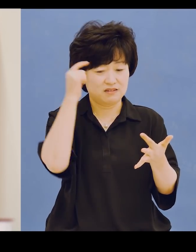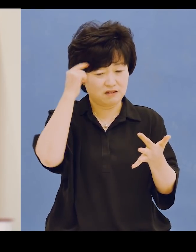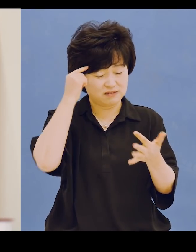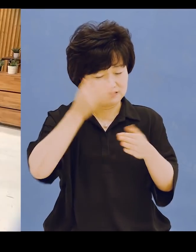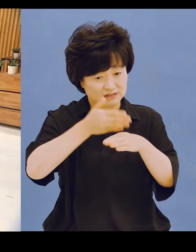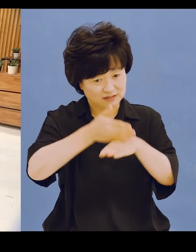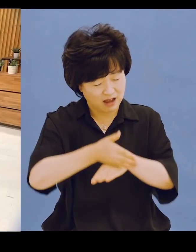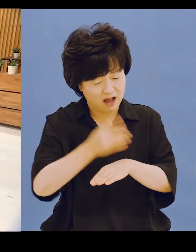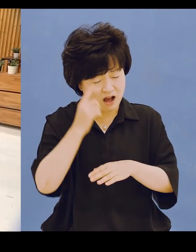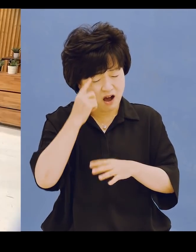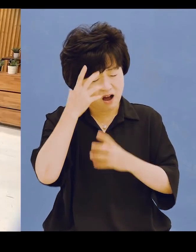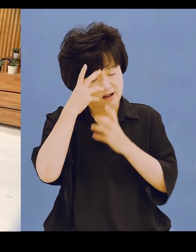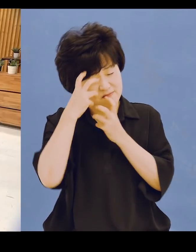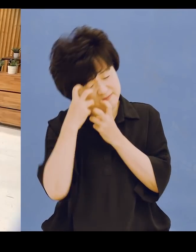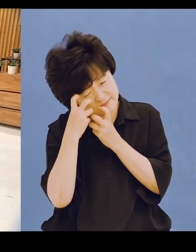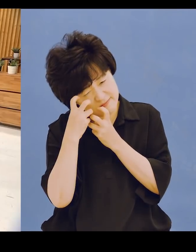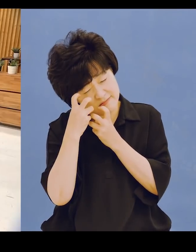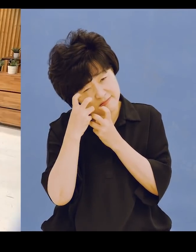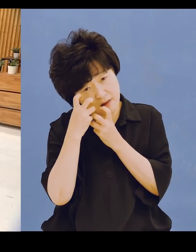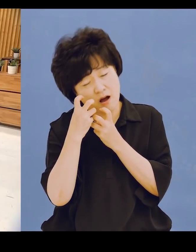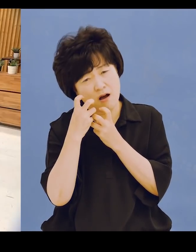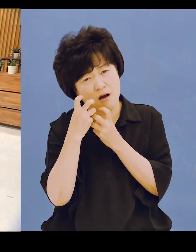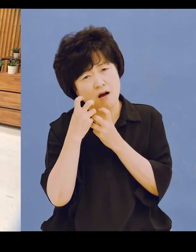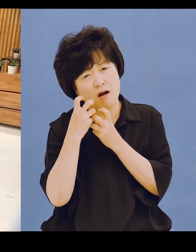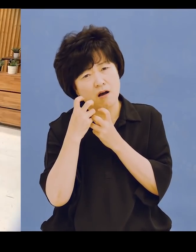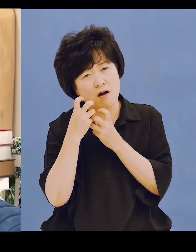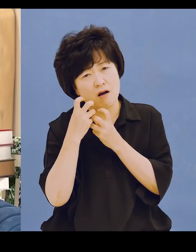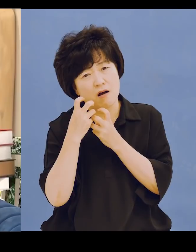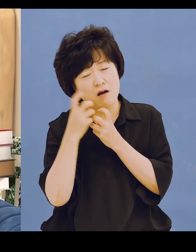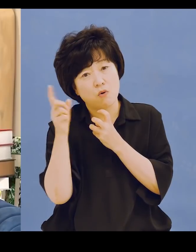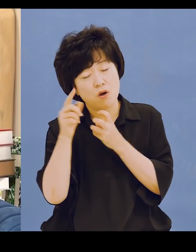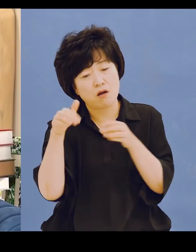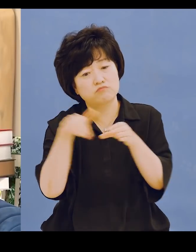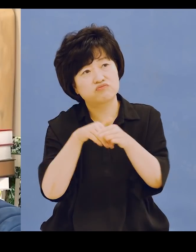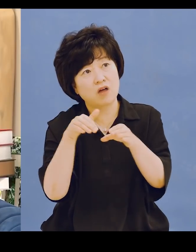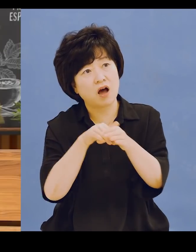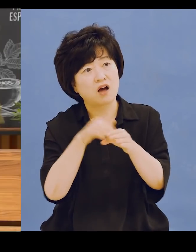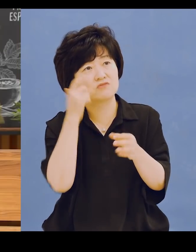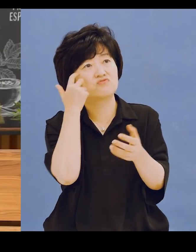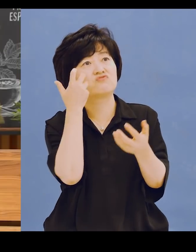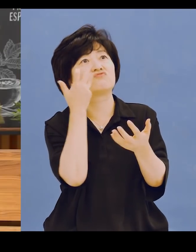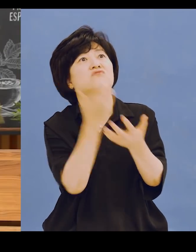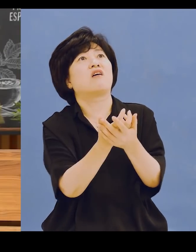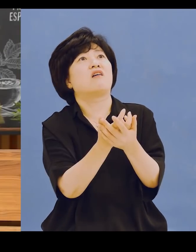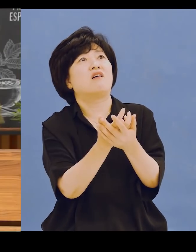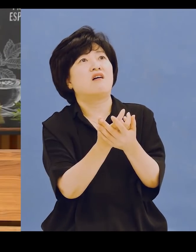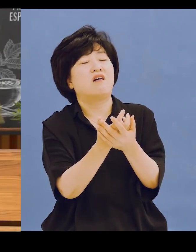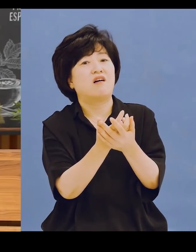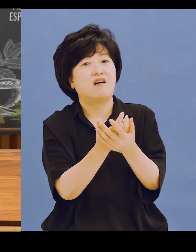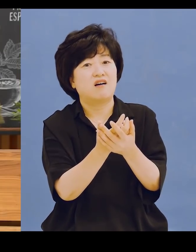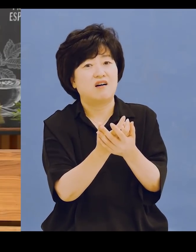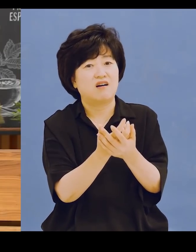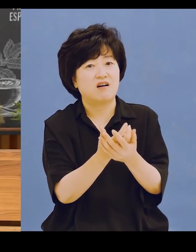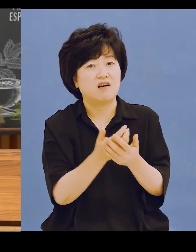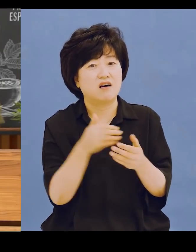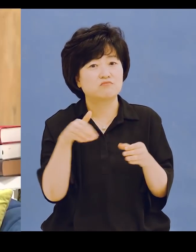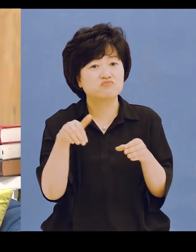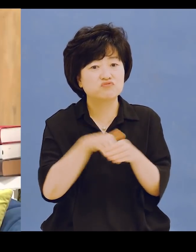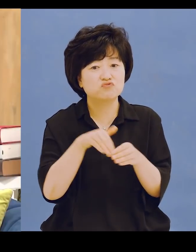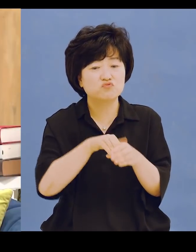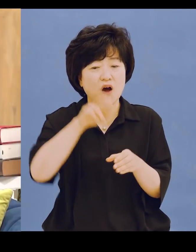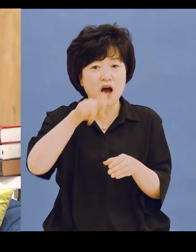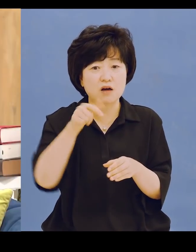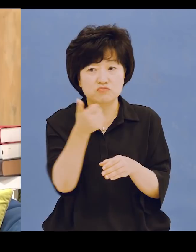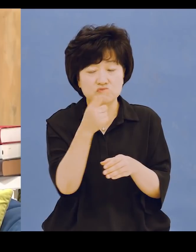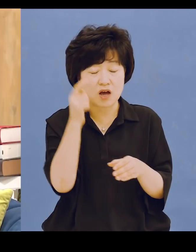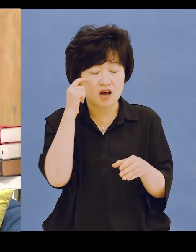박약자처럼 입도 돌아가고 병을 앓게 했어요? 예, 왜냐면 문화적 충격 때문에 정신적으로. 컬처쇼크, 예, 이 문화